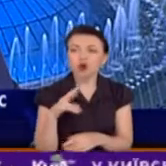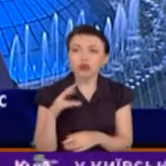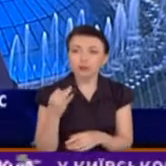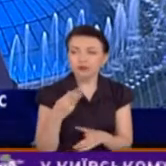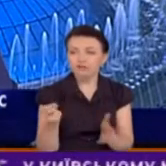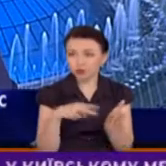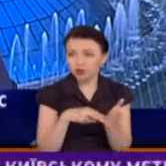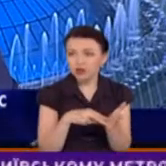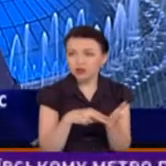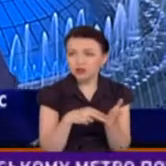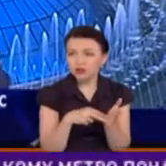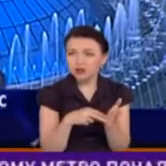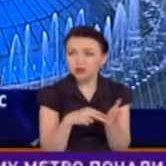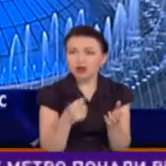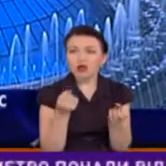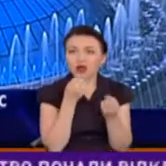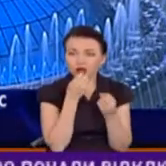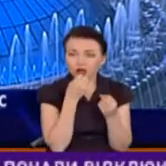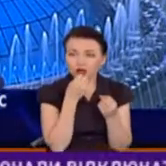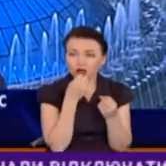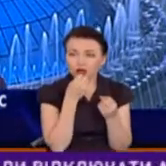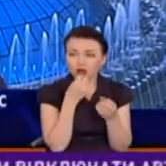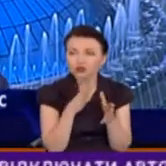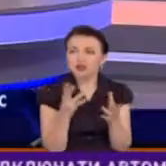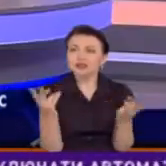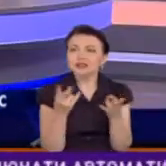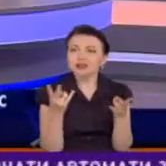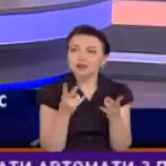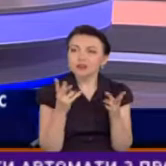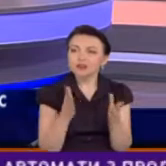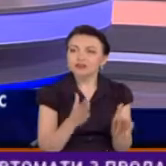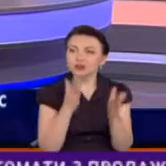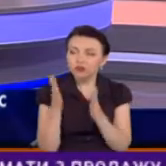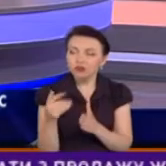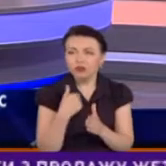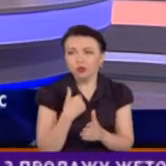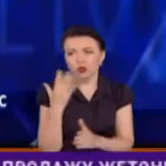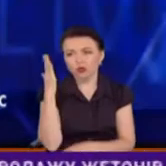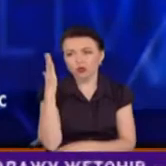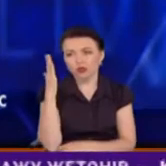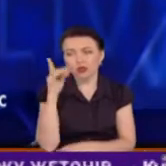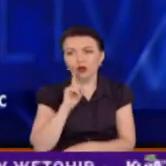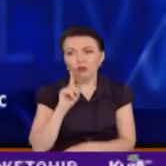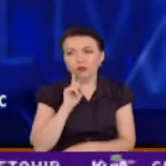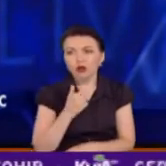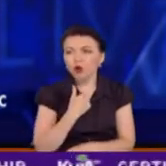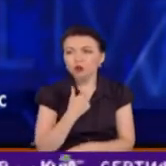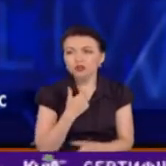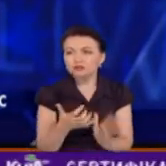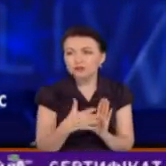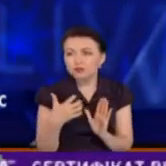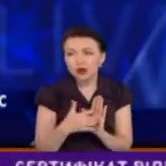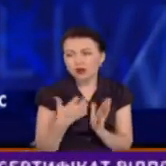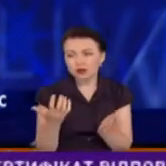є варіанти? Ну, хорошо, він починає. За нього треба за відтермінування проголосувати. О. Поки що голосів немає.